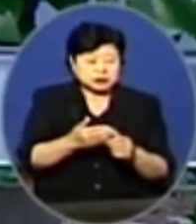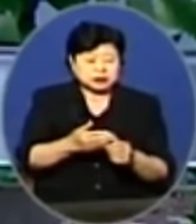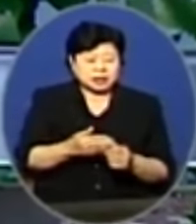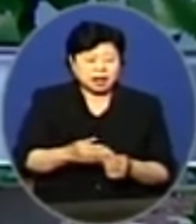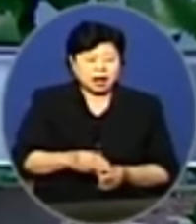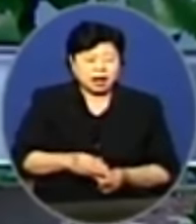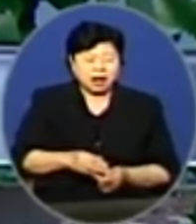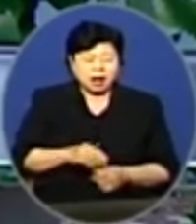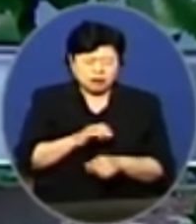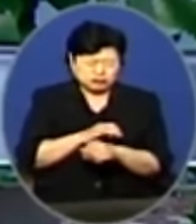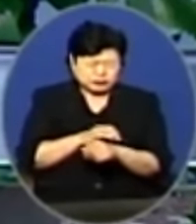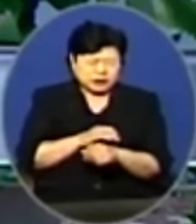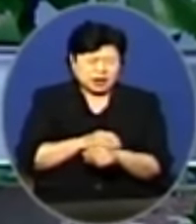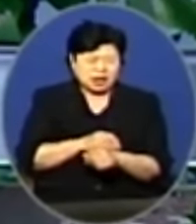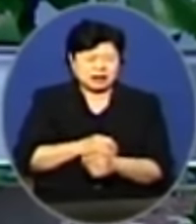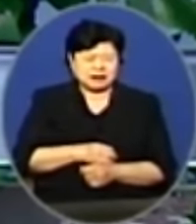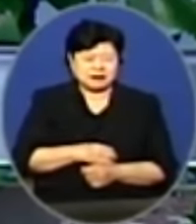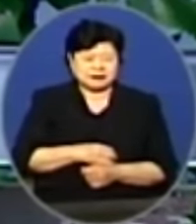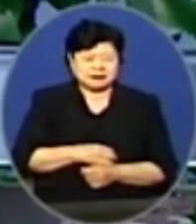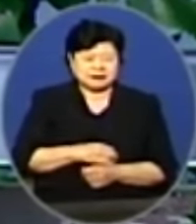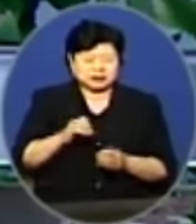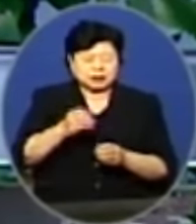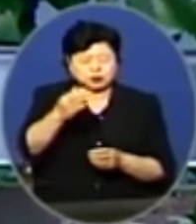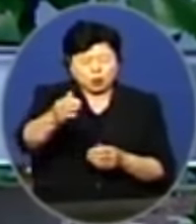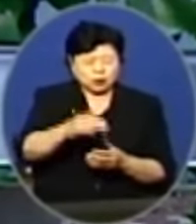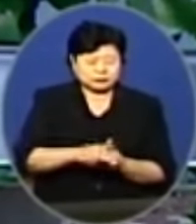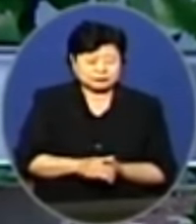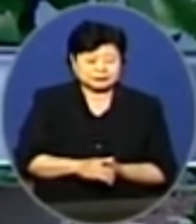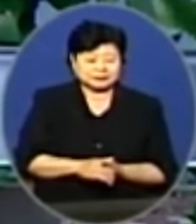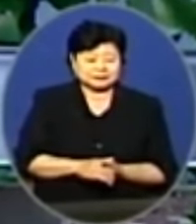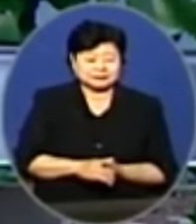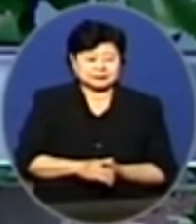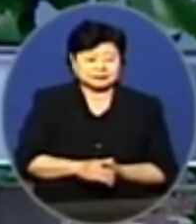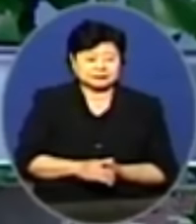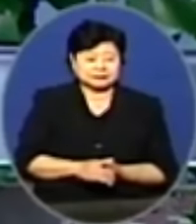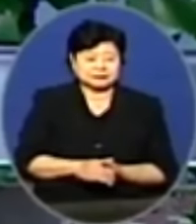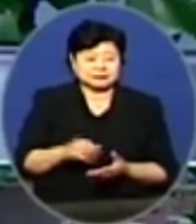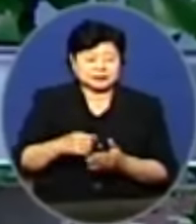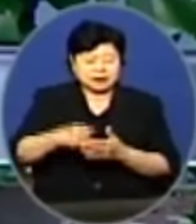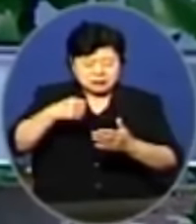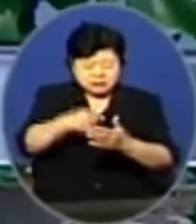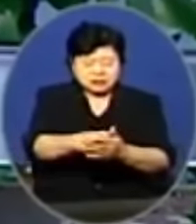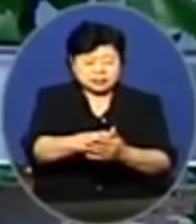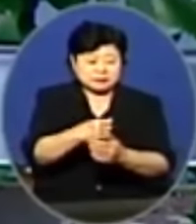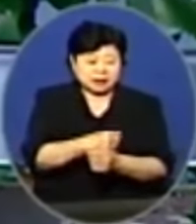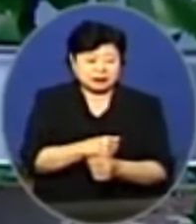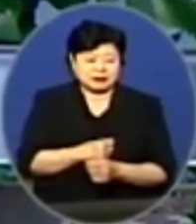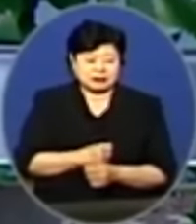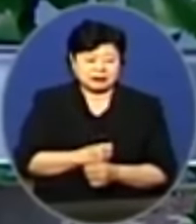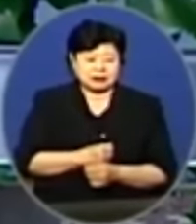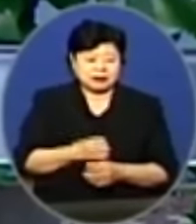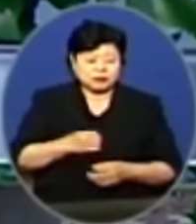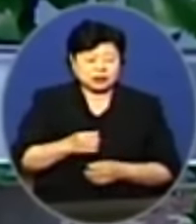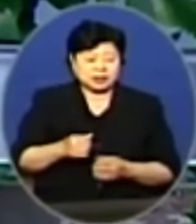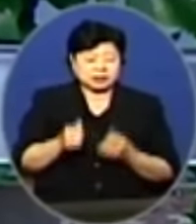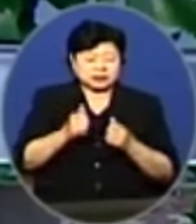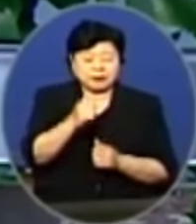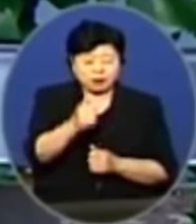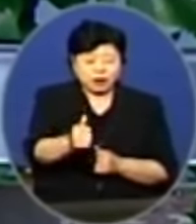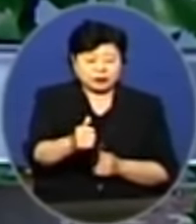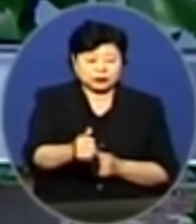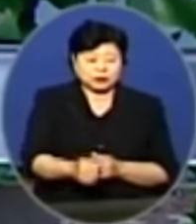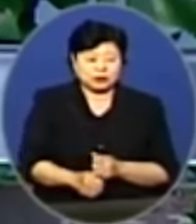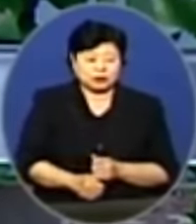꿈자리가 사나워진다. 응답을 해줘야지. 단호한 결심을 하니까 불의한 재판관도